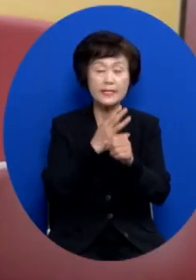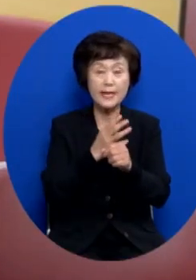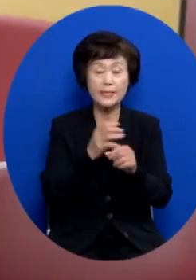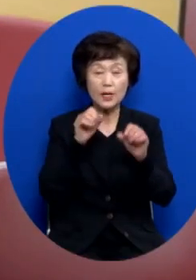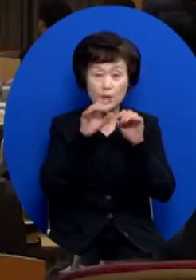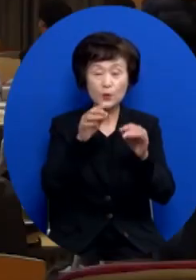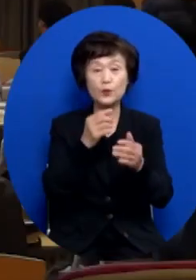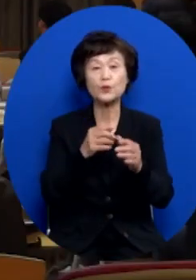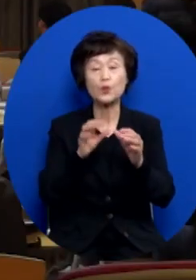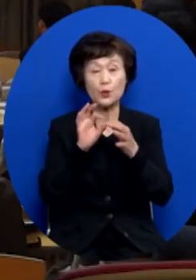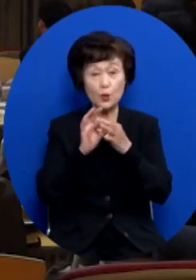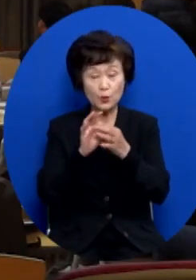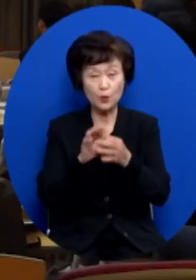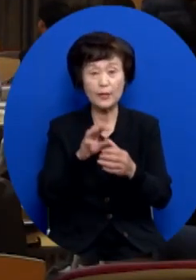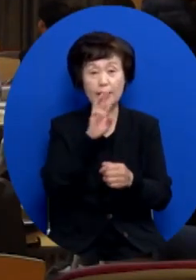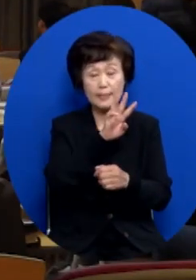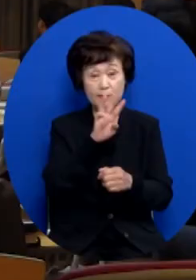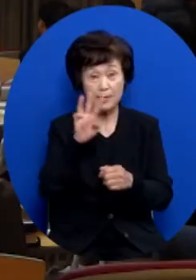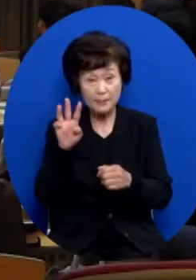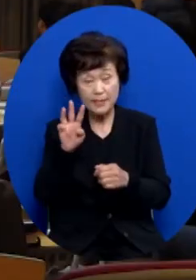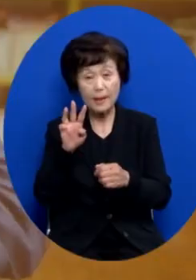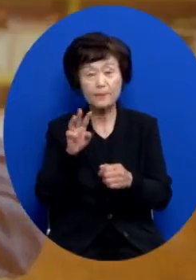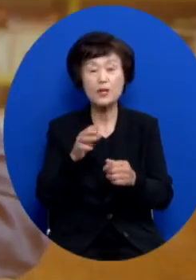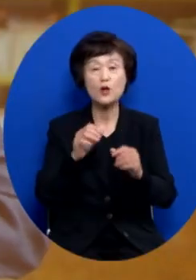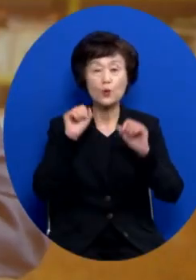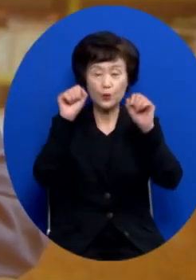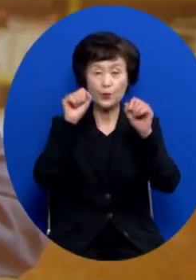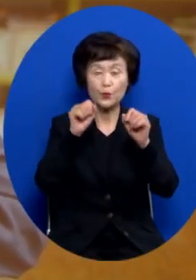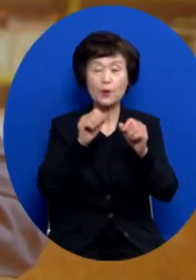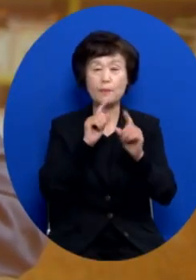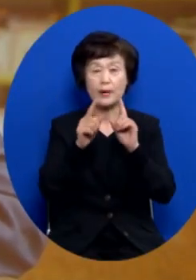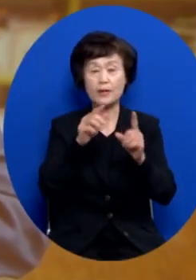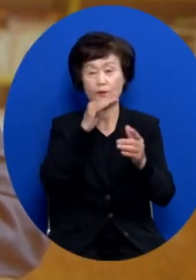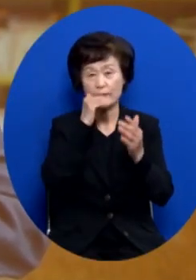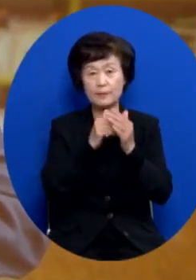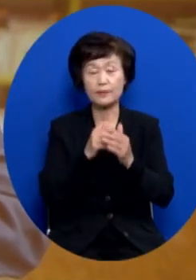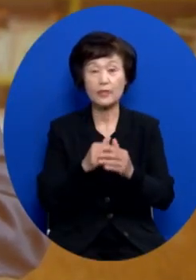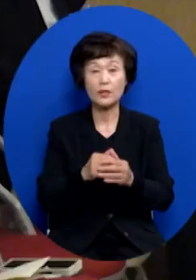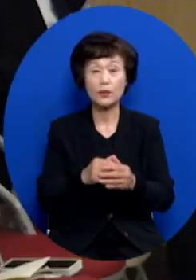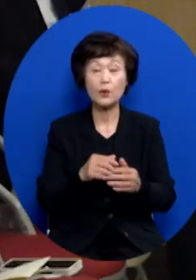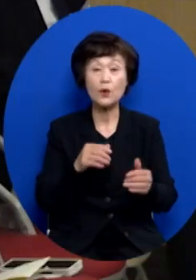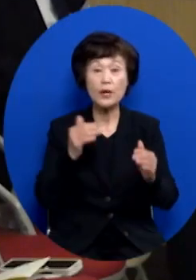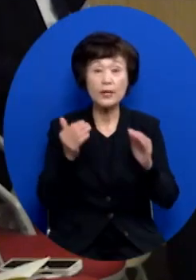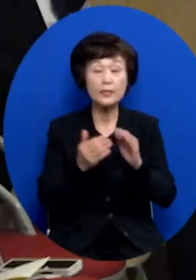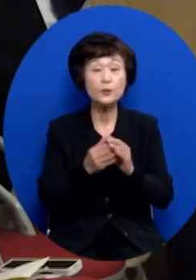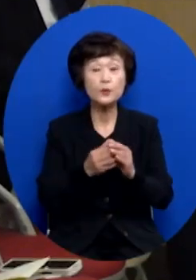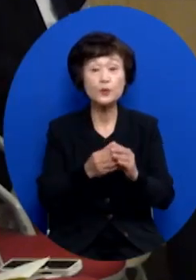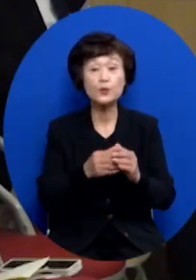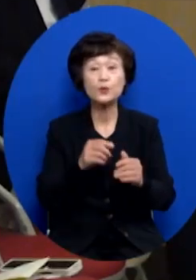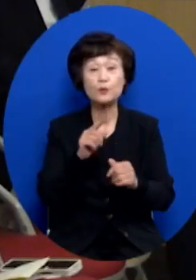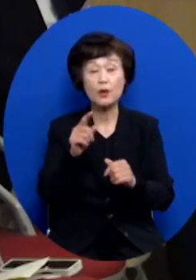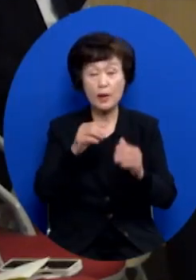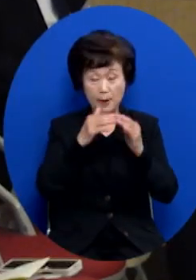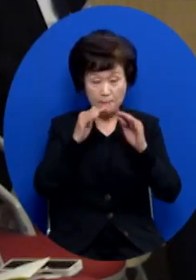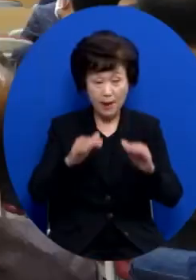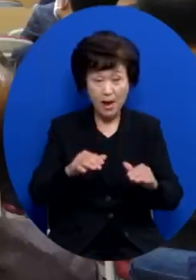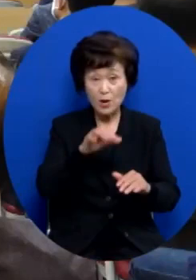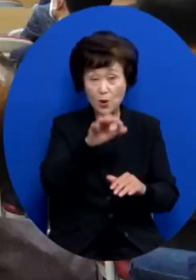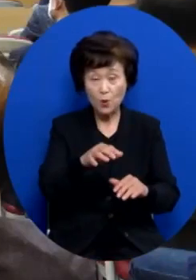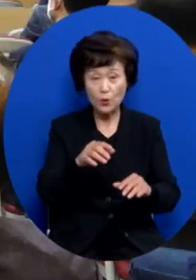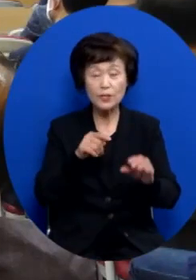극복하게 북돋는 3P 운동을 설명했습니다. 또 교회자립 우수 사례로 마을도서관을 설립해 지역과